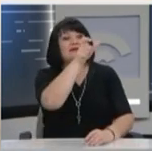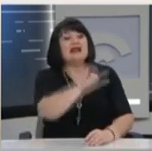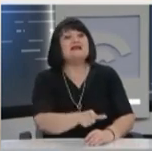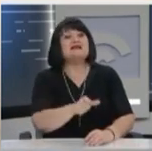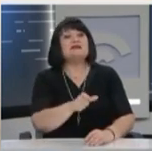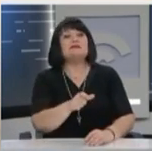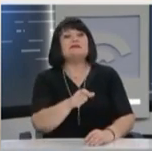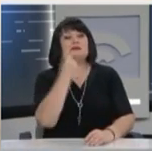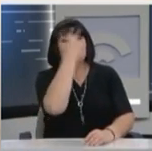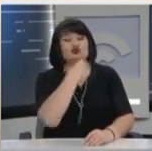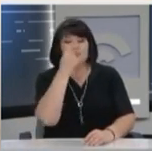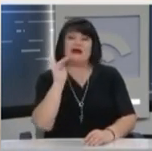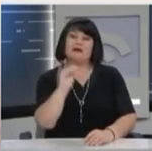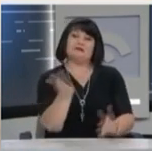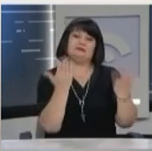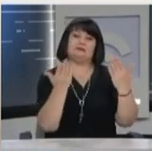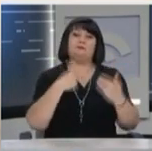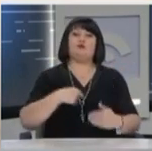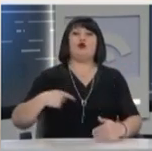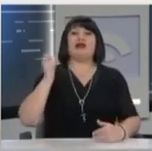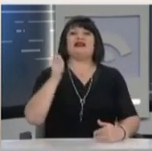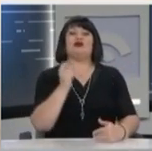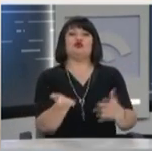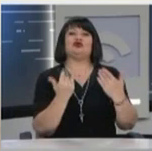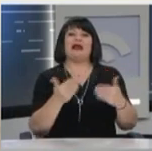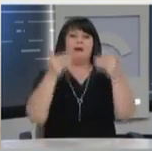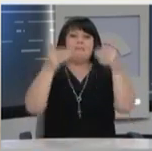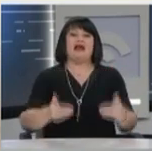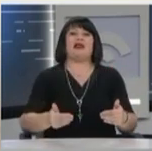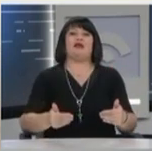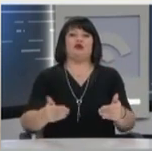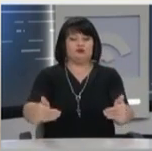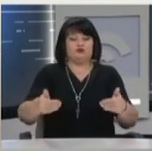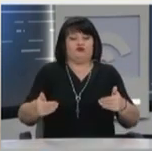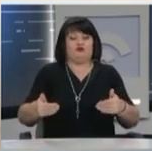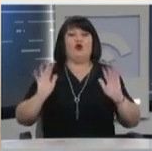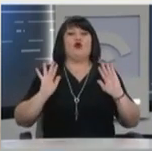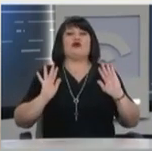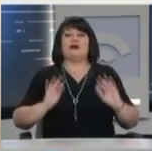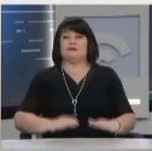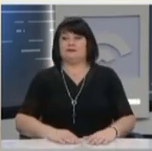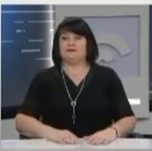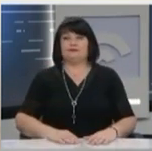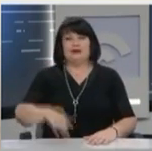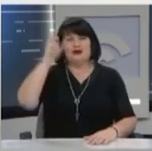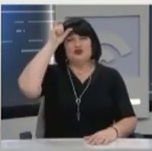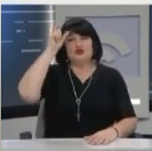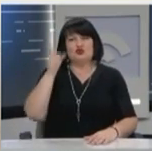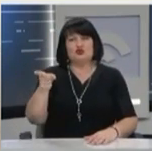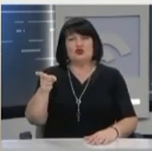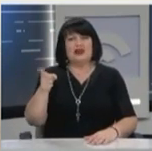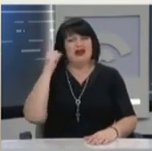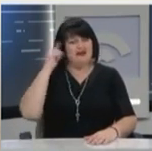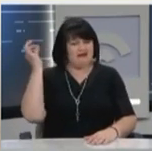Καλέστε όλους τους αρχηγούς. Και πείτε τους. Ελάτε εδώ, ρε παιδιά. Ποια είναι η κόκκινη γραμμή στην Ελλάδα. Πού σταματάει η τρέλα της Τουρκίας. Πού